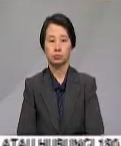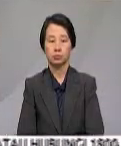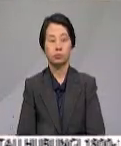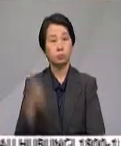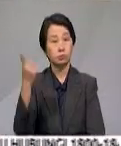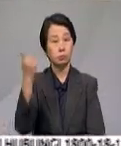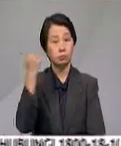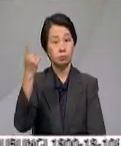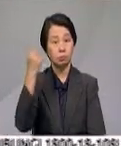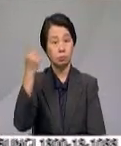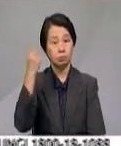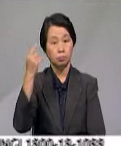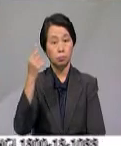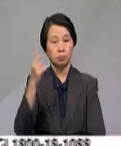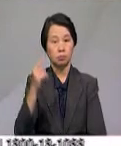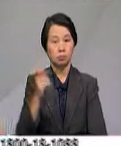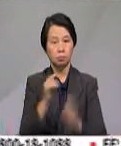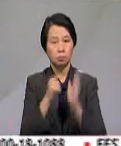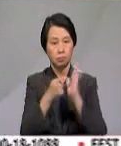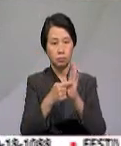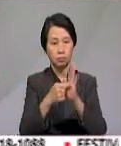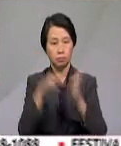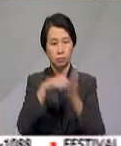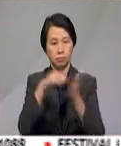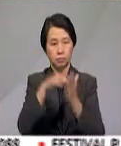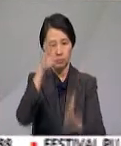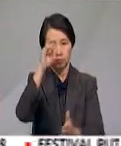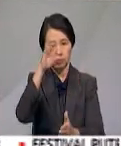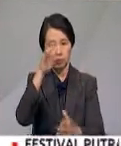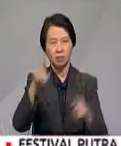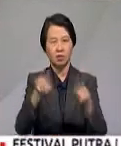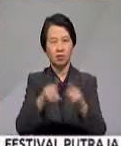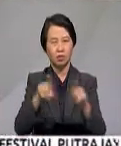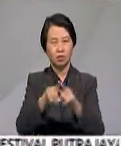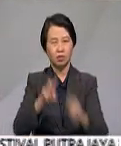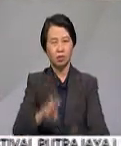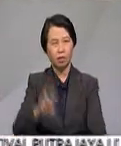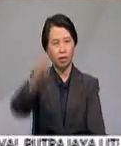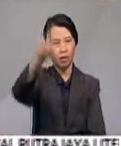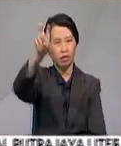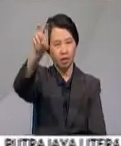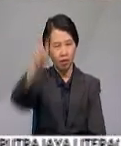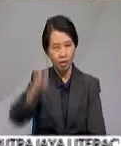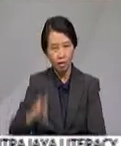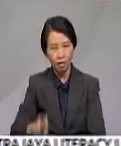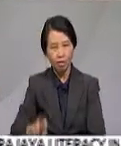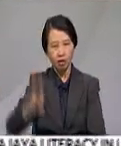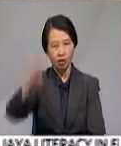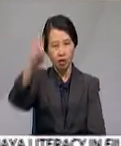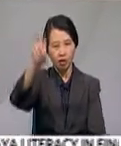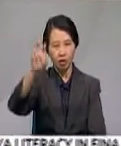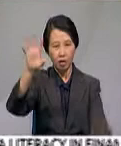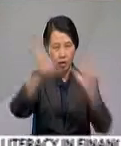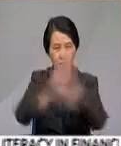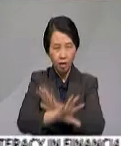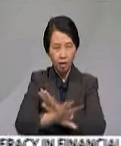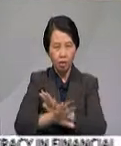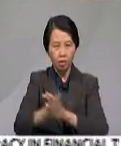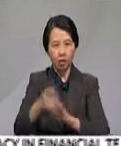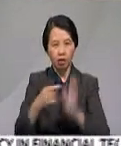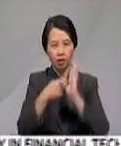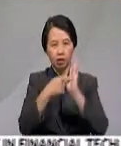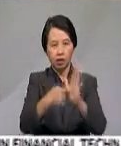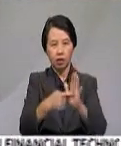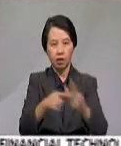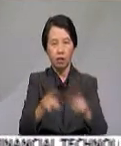Baik, baru-baru ini itulah video yang memaparkan beberapa pelajar lelaki dikatakan seakan-akan menuruni eskalator transparent. Aksi yang dipamerkan